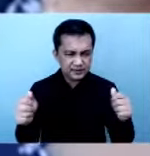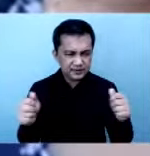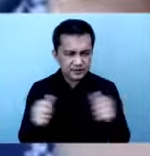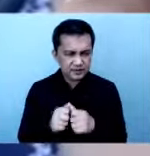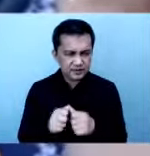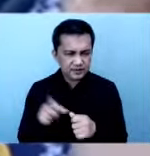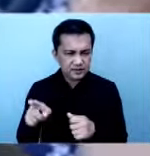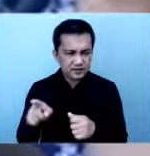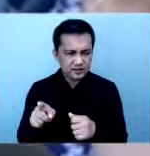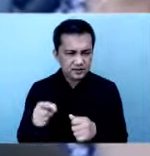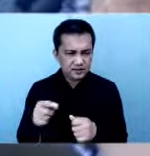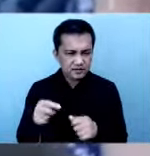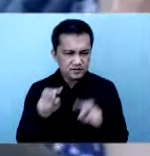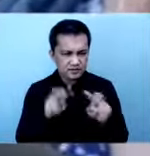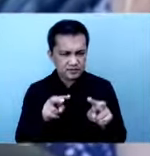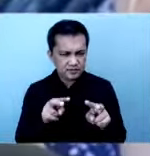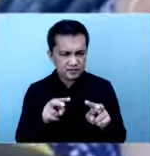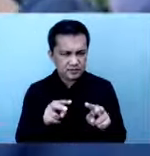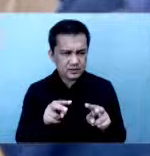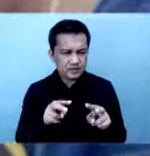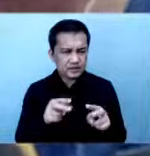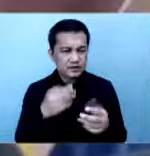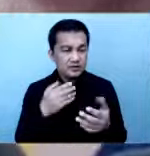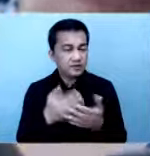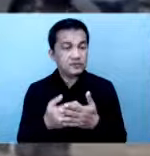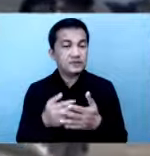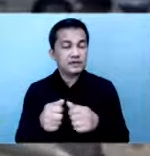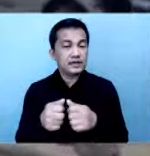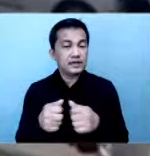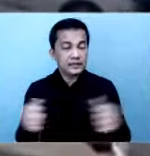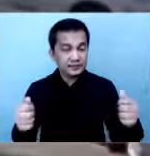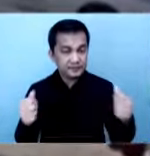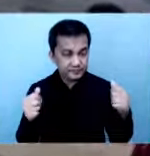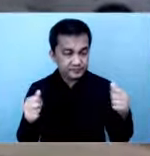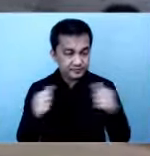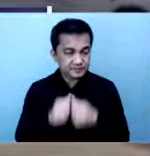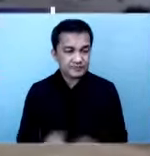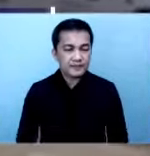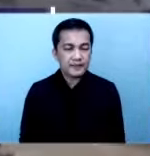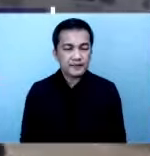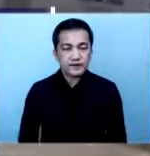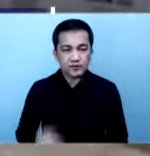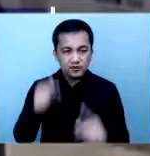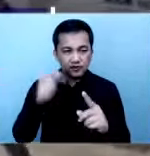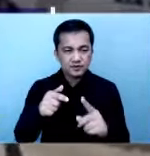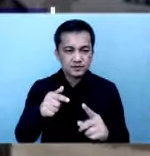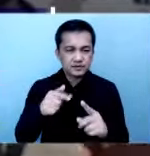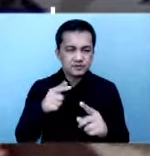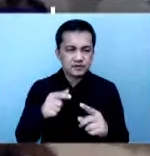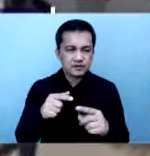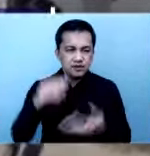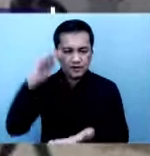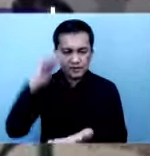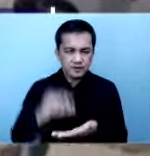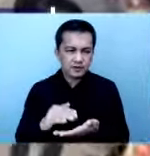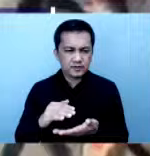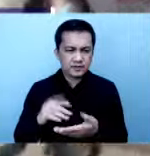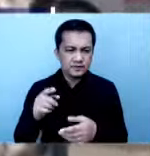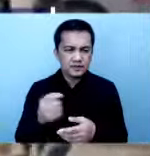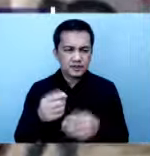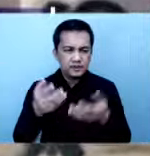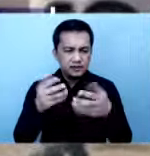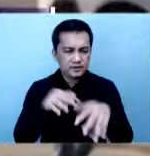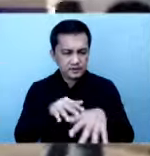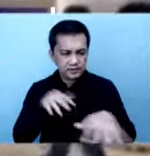atong gitan-aw nga indoor nga area. Layon daw nitong ma-decongest o mabawasan ang bigat ng trapiko